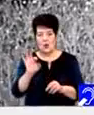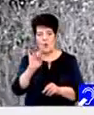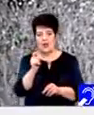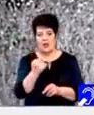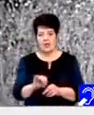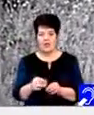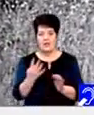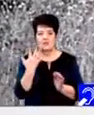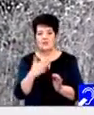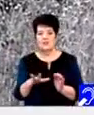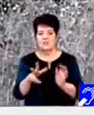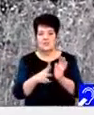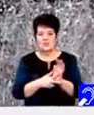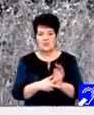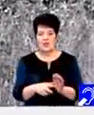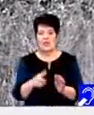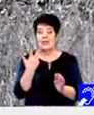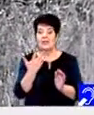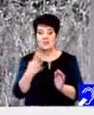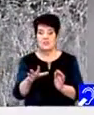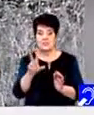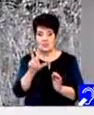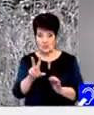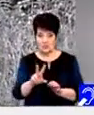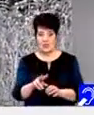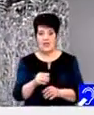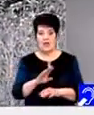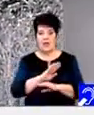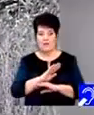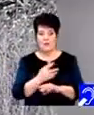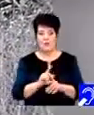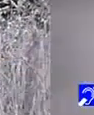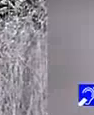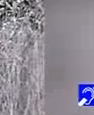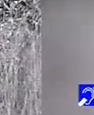în 1953 și este mormântat la cimitirul Eternitate din Iași.